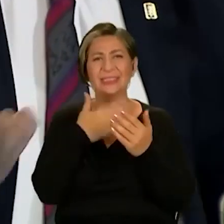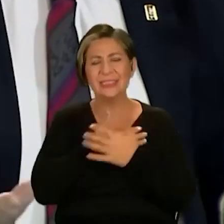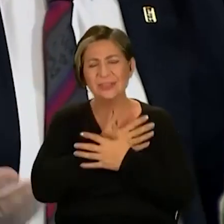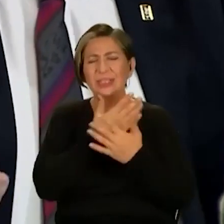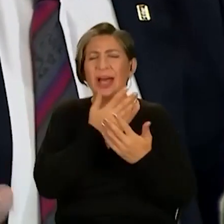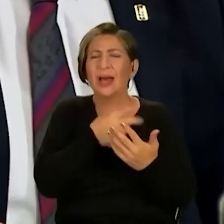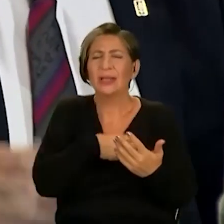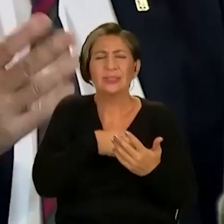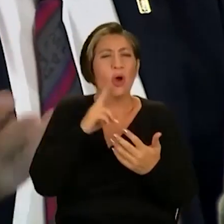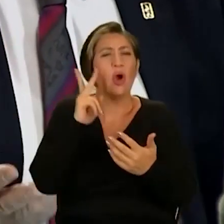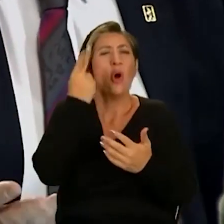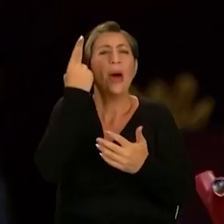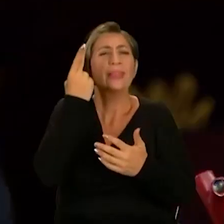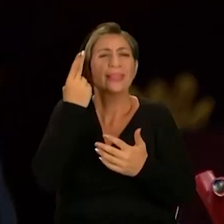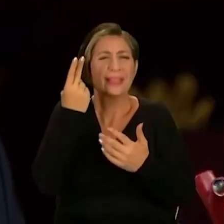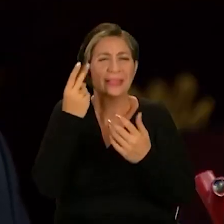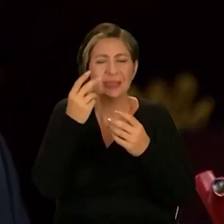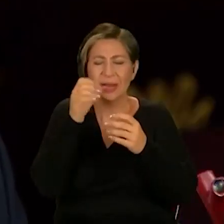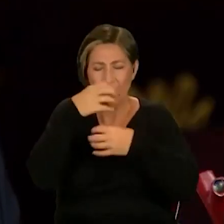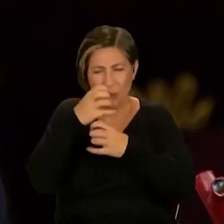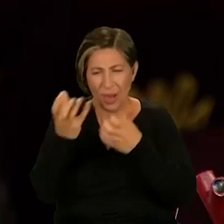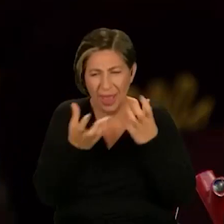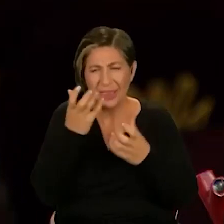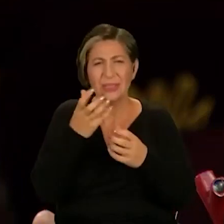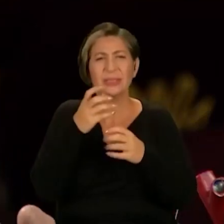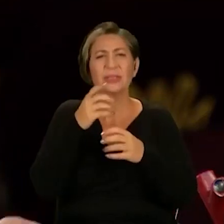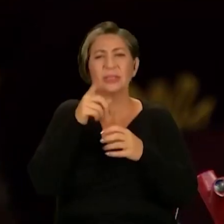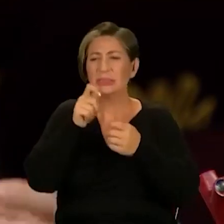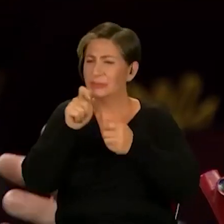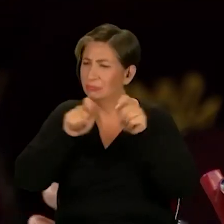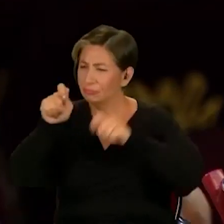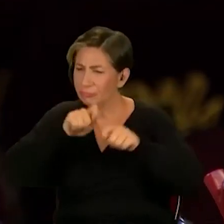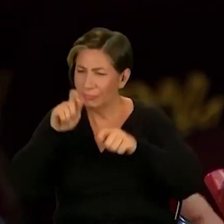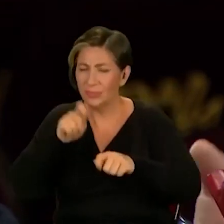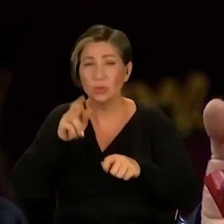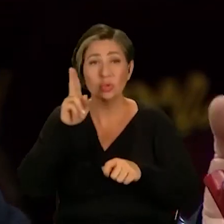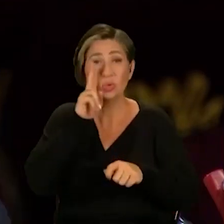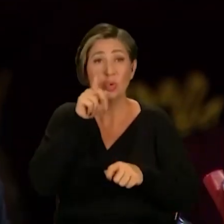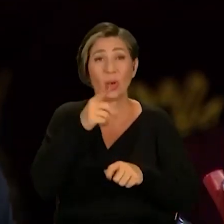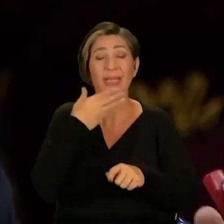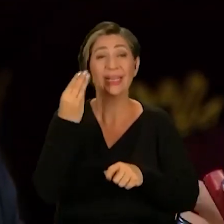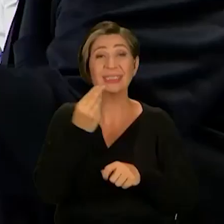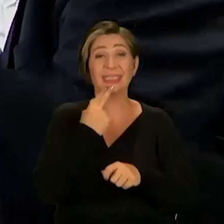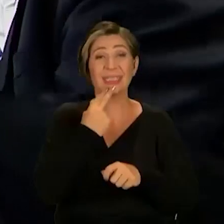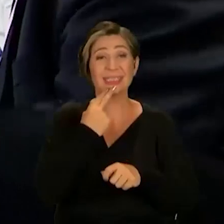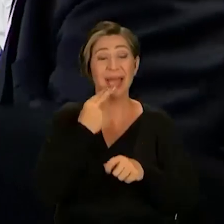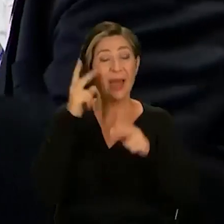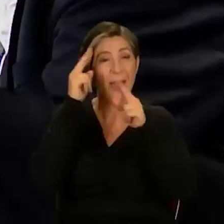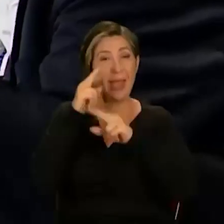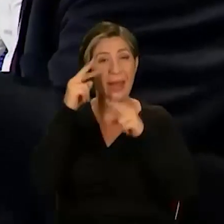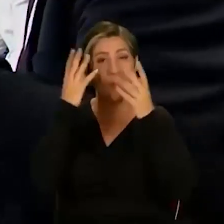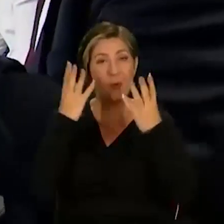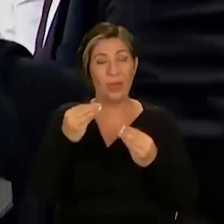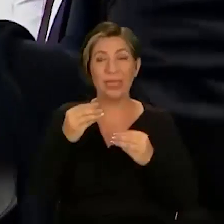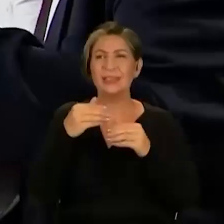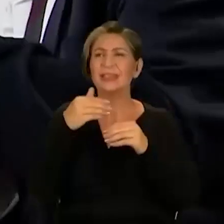aşk, büyük aşk, romans, laboratuvar yandı, doktor bey laboratuvar yaşamını yitirdi. Sonunda o genç doktor hanım hayalleri olan geri